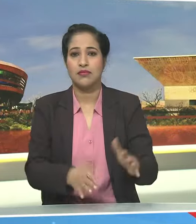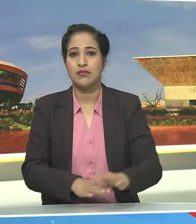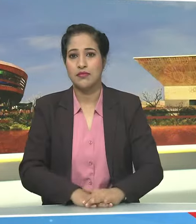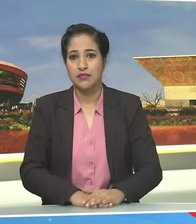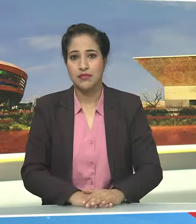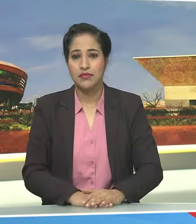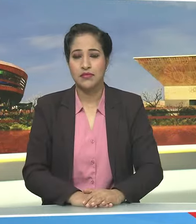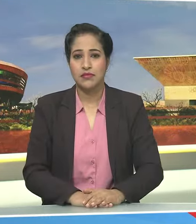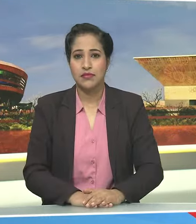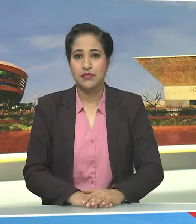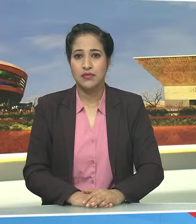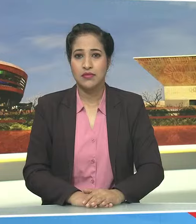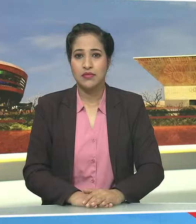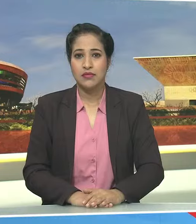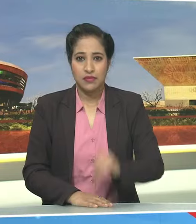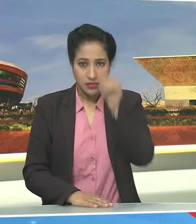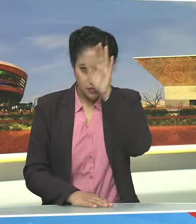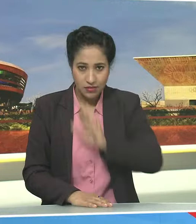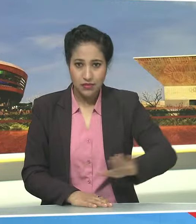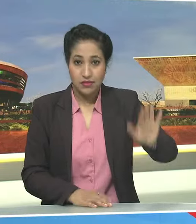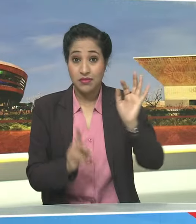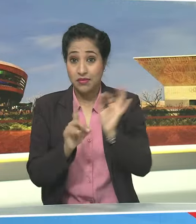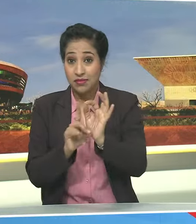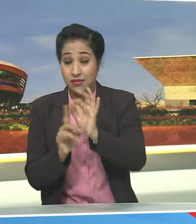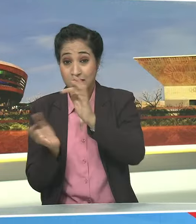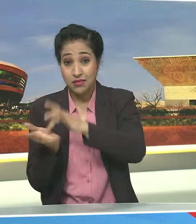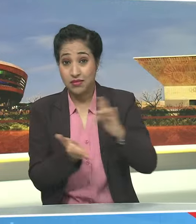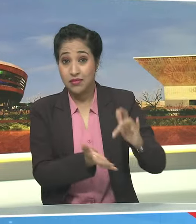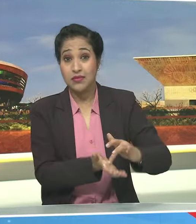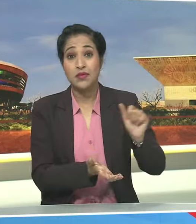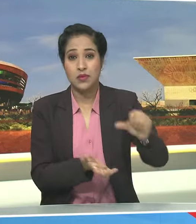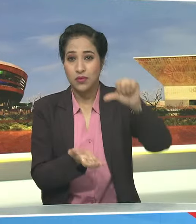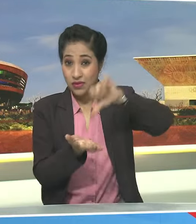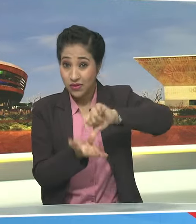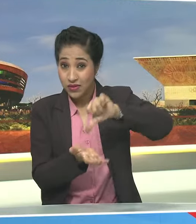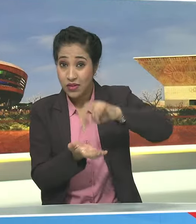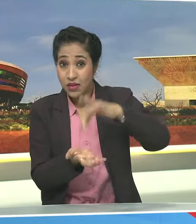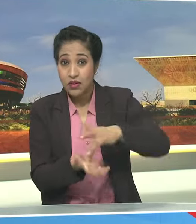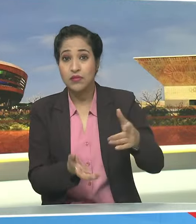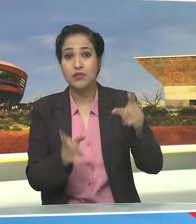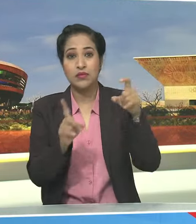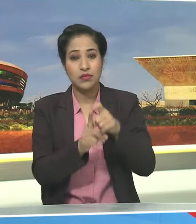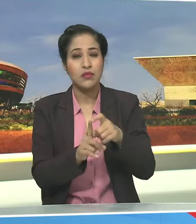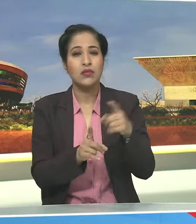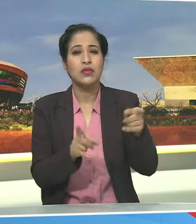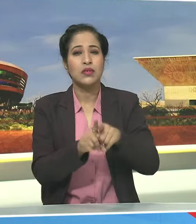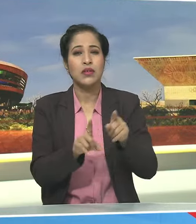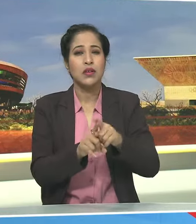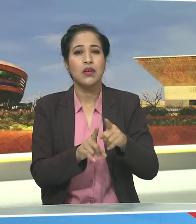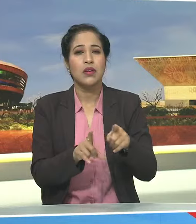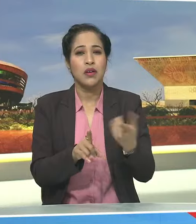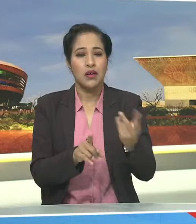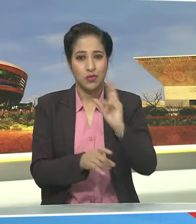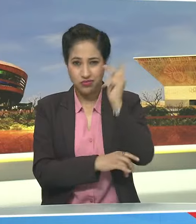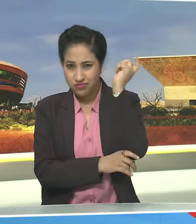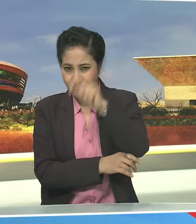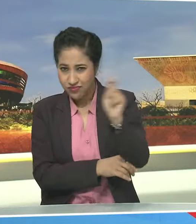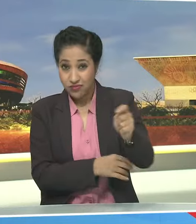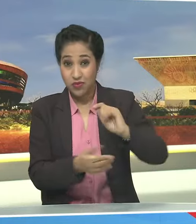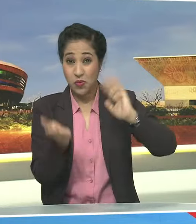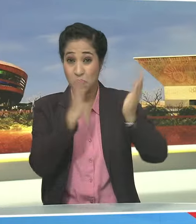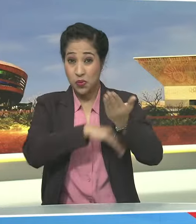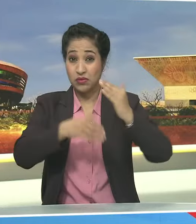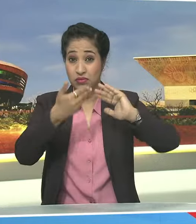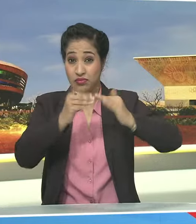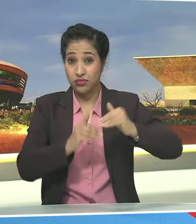लिए और भारत ने पाकिस्तान के इस्लामाबाद में चल रहे डेविस कप 2024 विश्व ग्रुप वन